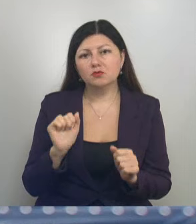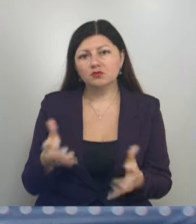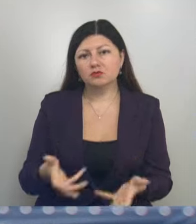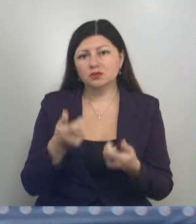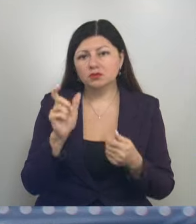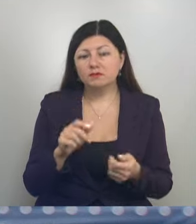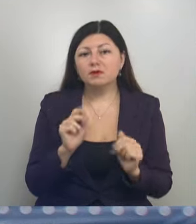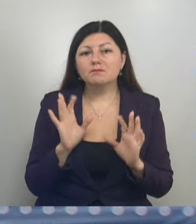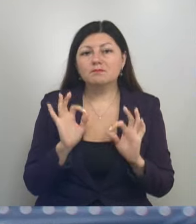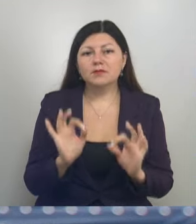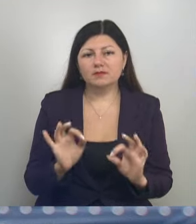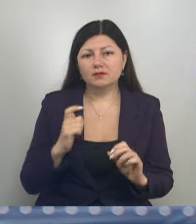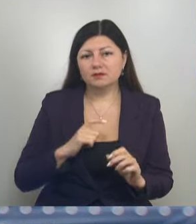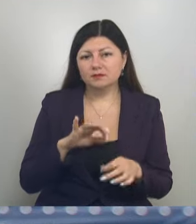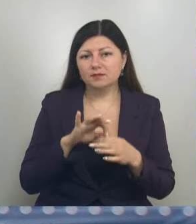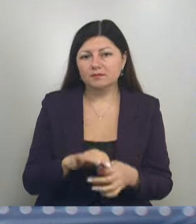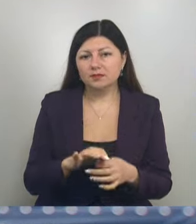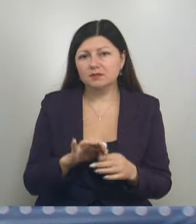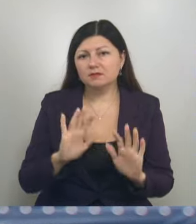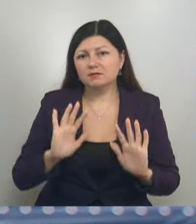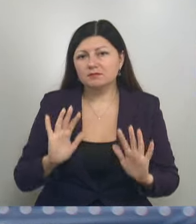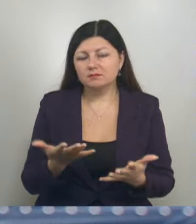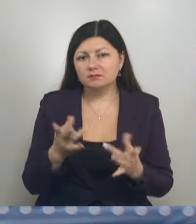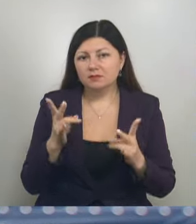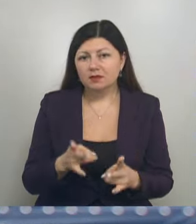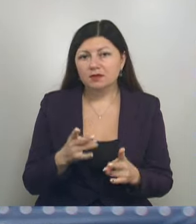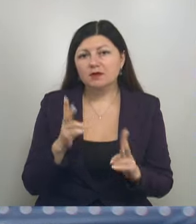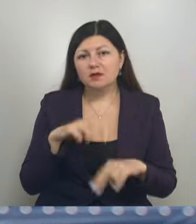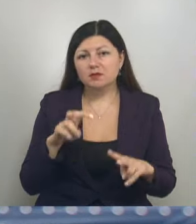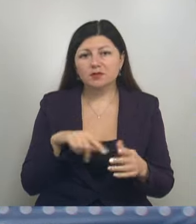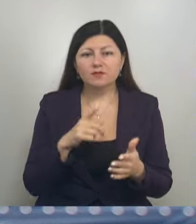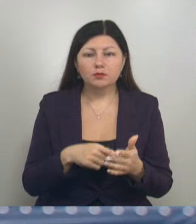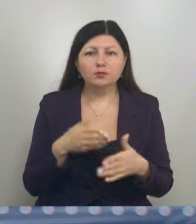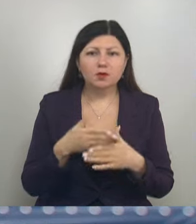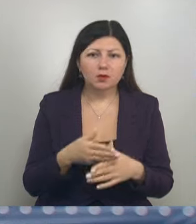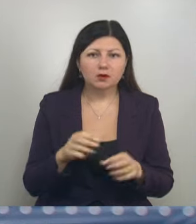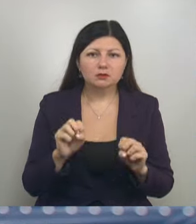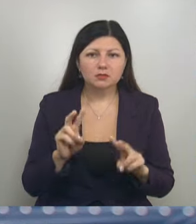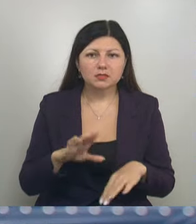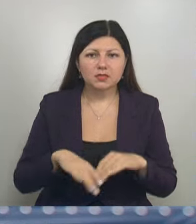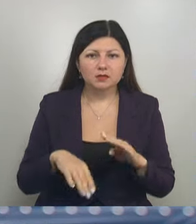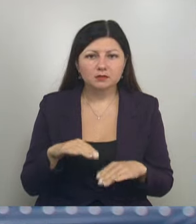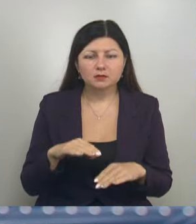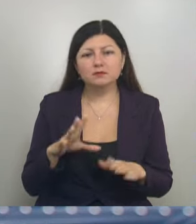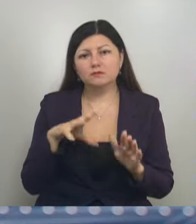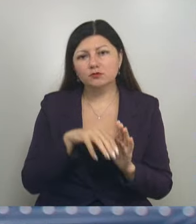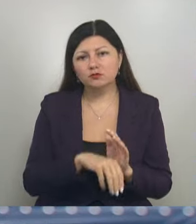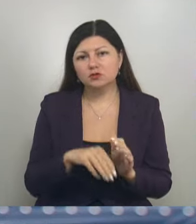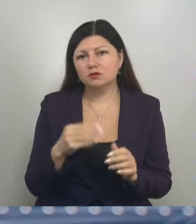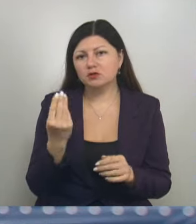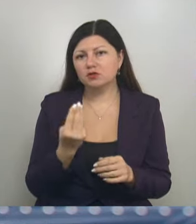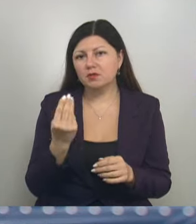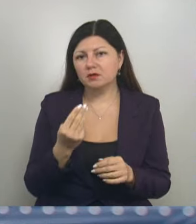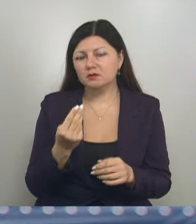правильно действовать в экстренной ситуации и не навредить пострадавшему? Разобраться в вопросе помогают специалисты. В их числе сотрудники Шебекинской